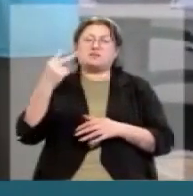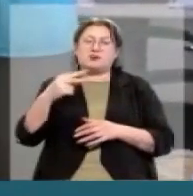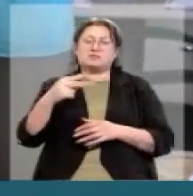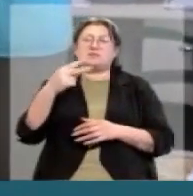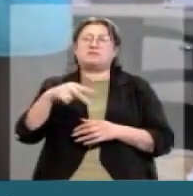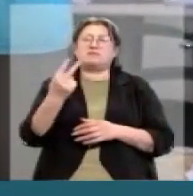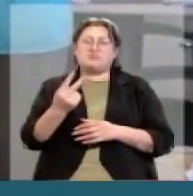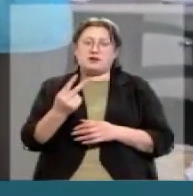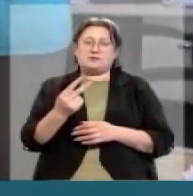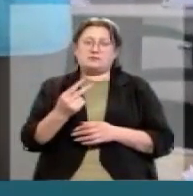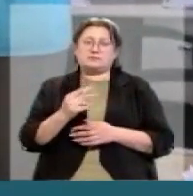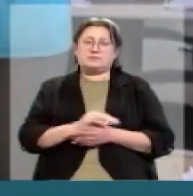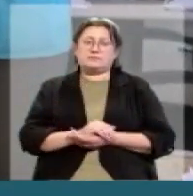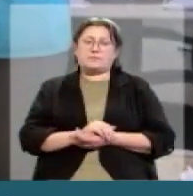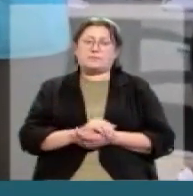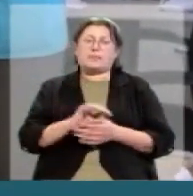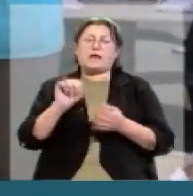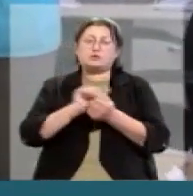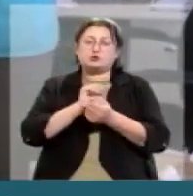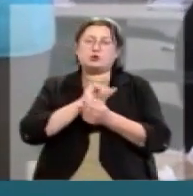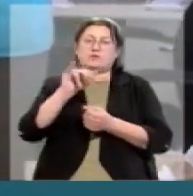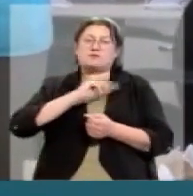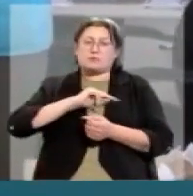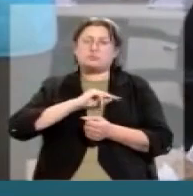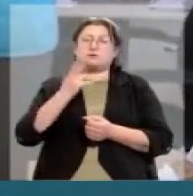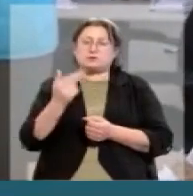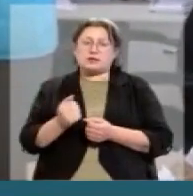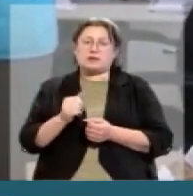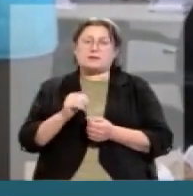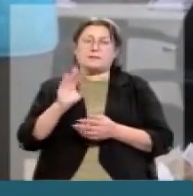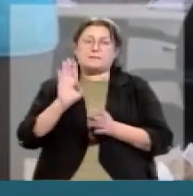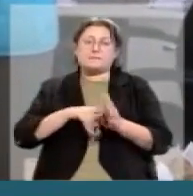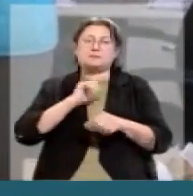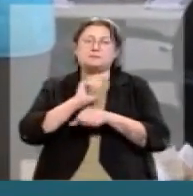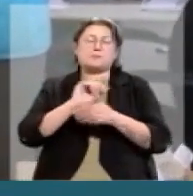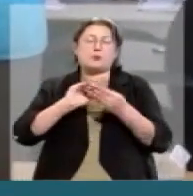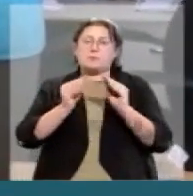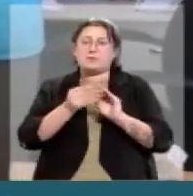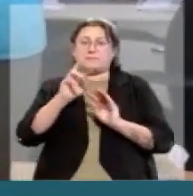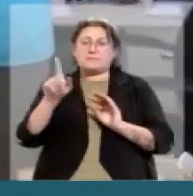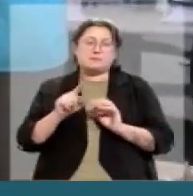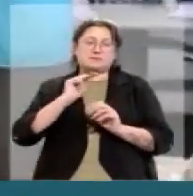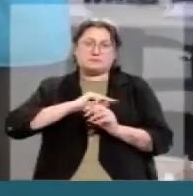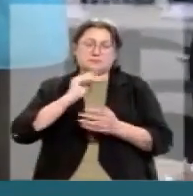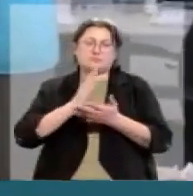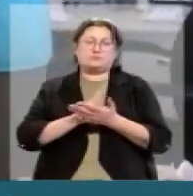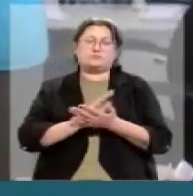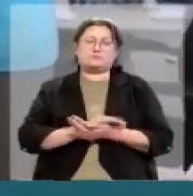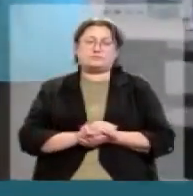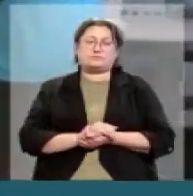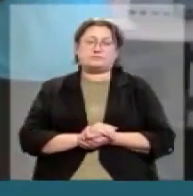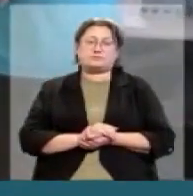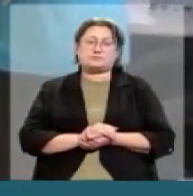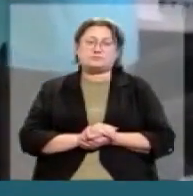20, и 22. Сушильный агрегат работает, да? Да. Без топлива, бар-бару. Без топлива есть. Тарифы не поднимали, все те